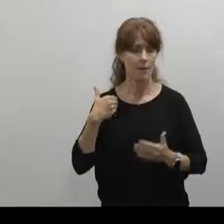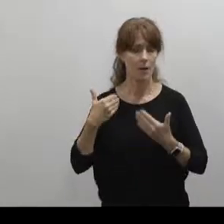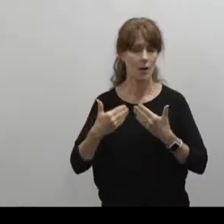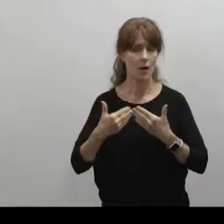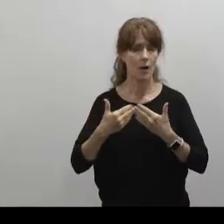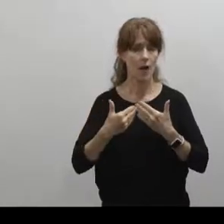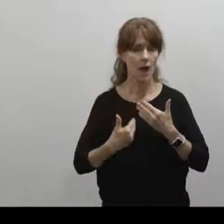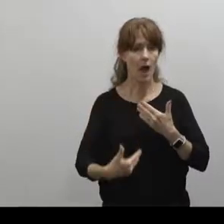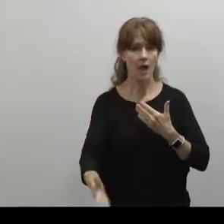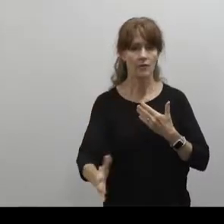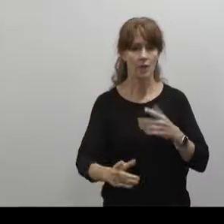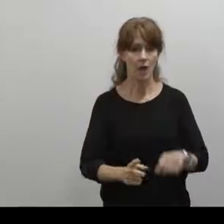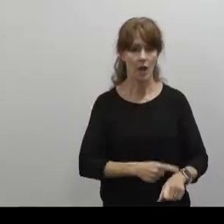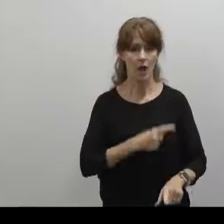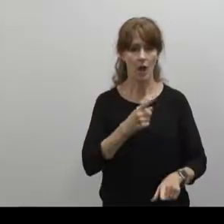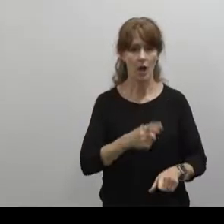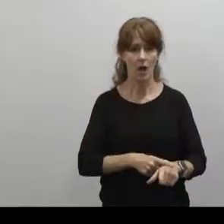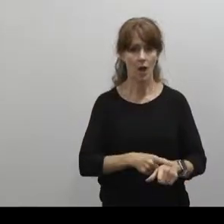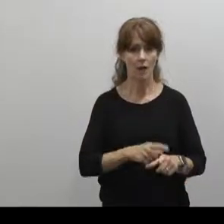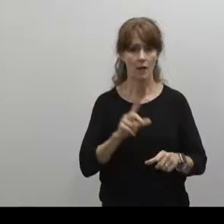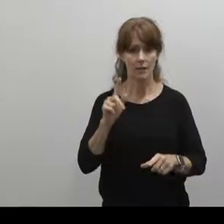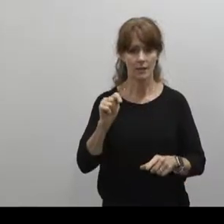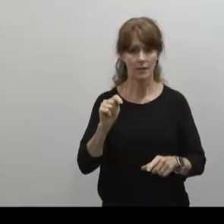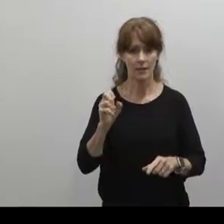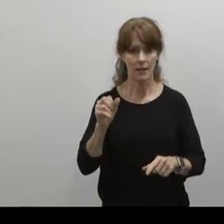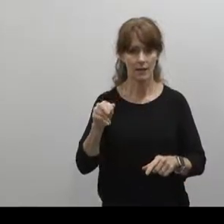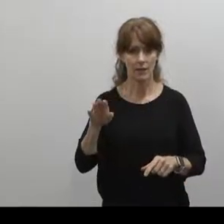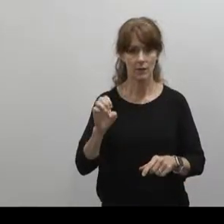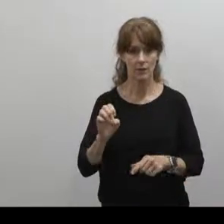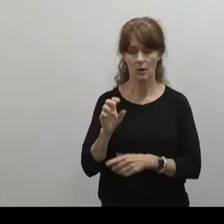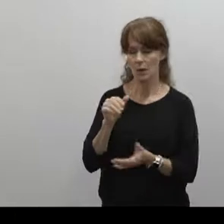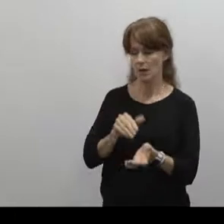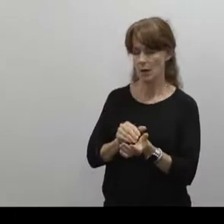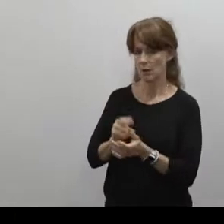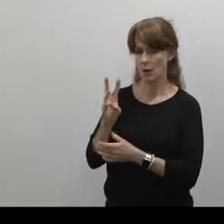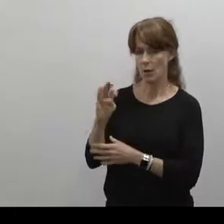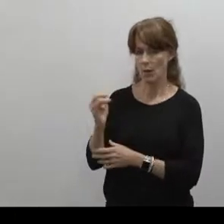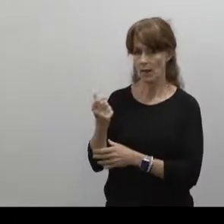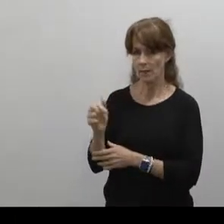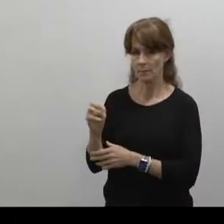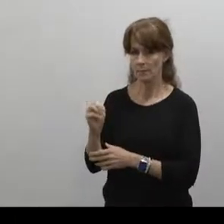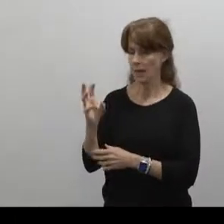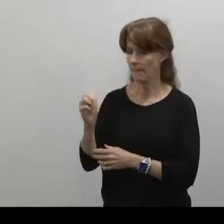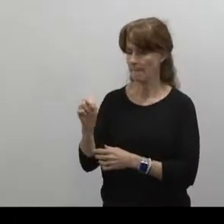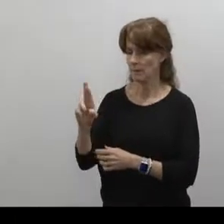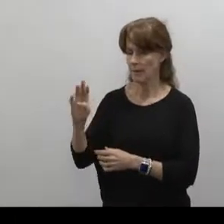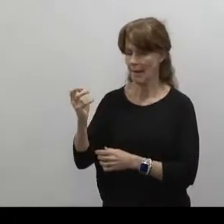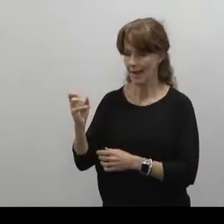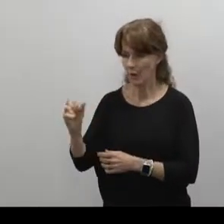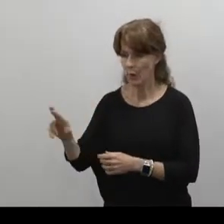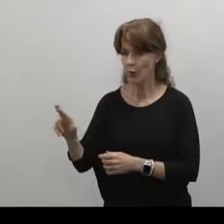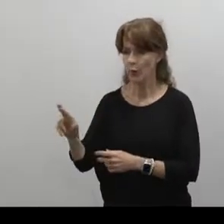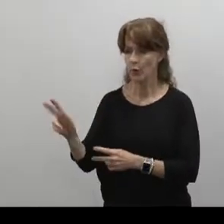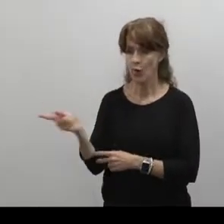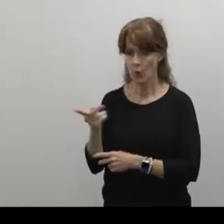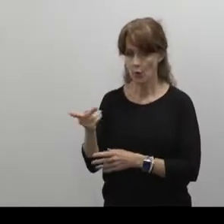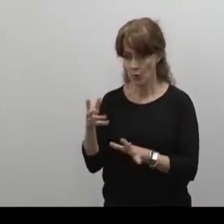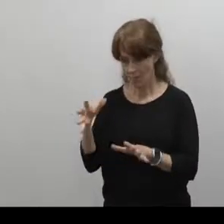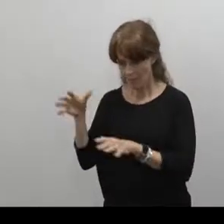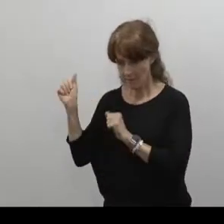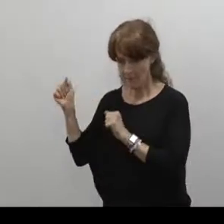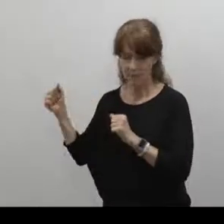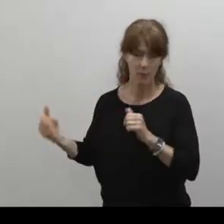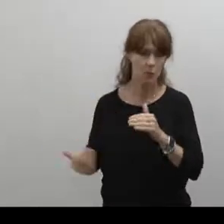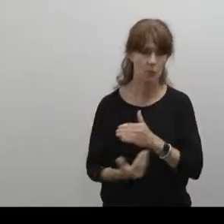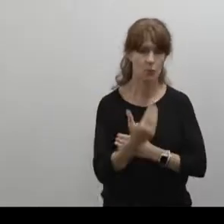nẹt năng ban từ tu một đầm này thắm mây của quạt bàn chọc cho một nông cả căn một đồng này bằng tòa bị